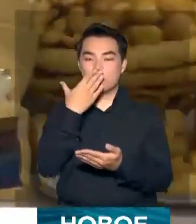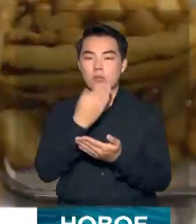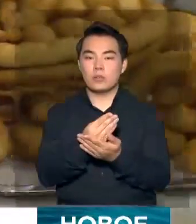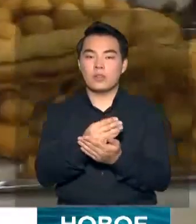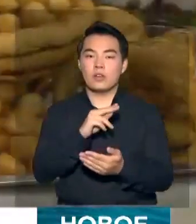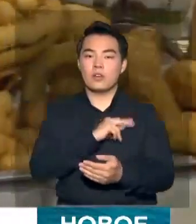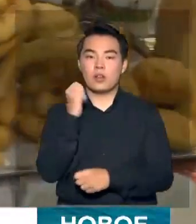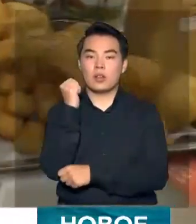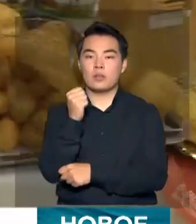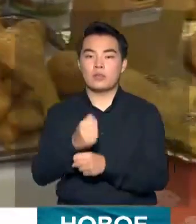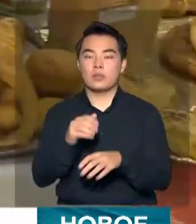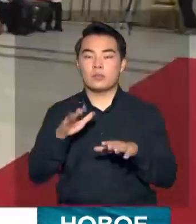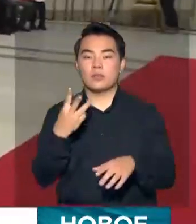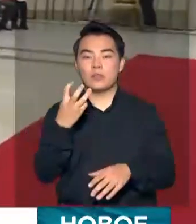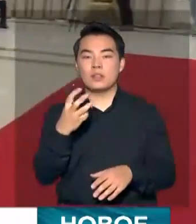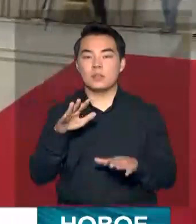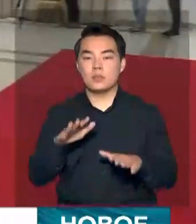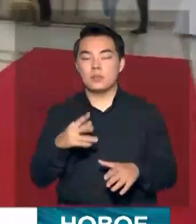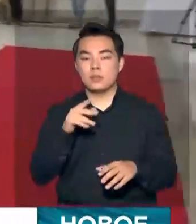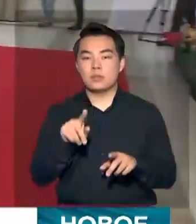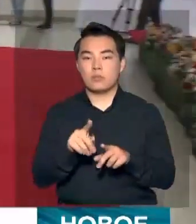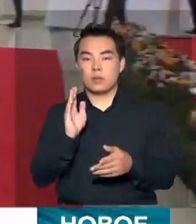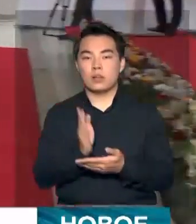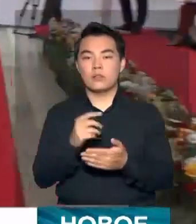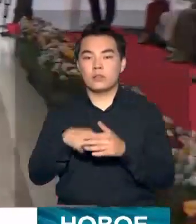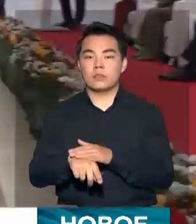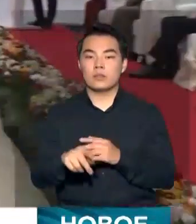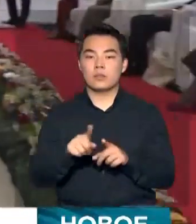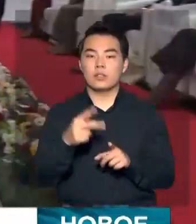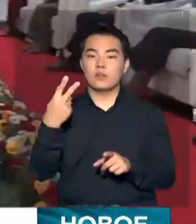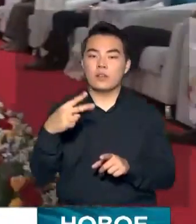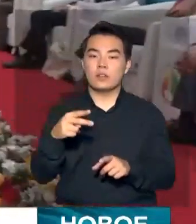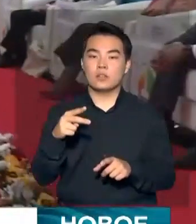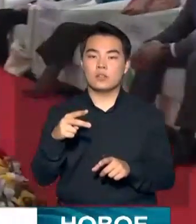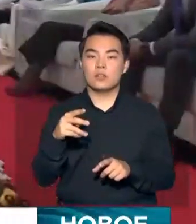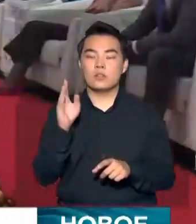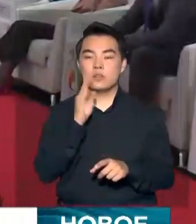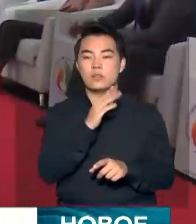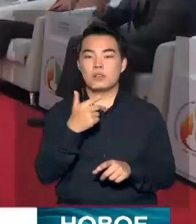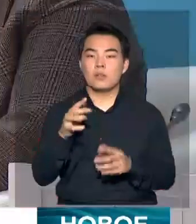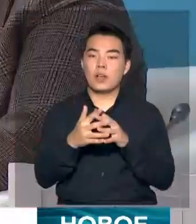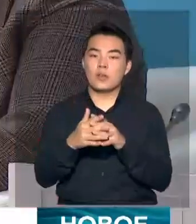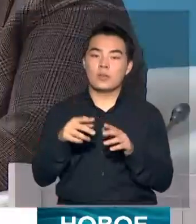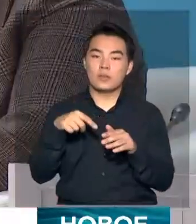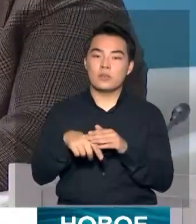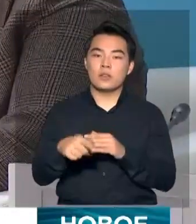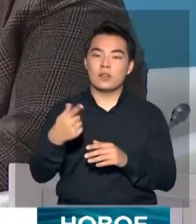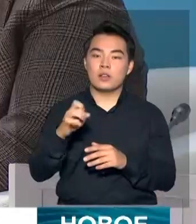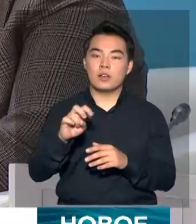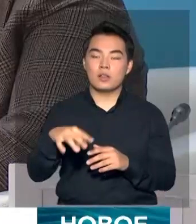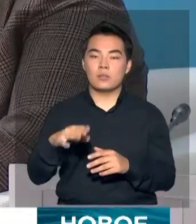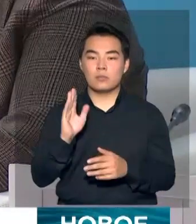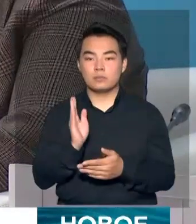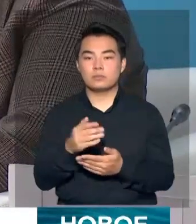300 рабочих мест. Сегодня на форуме такие же гранты вручили еще 20 жительницам сел. А значит, в скором